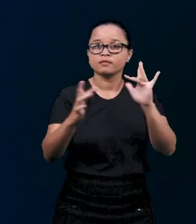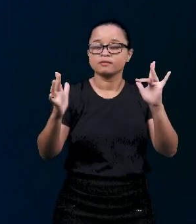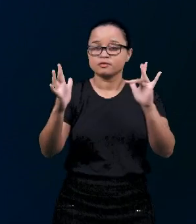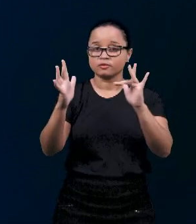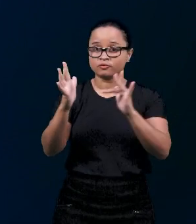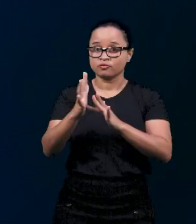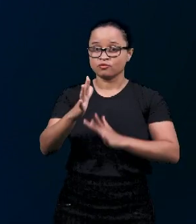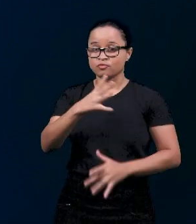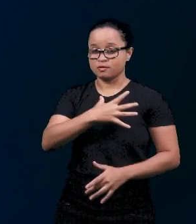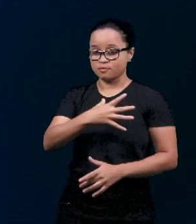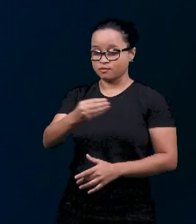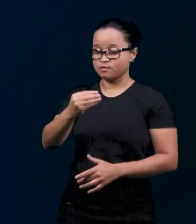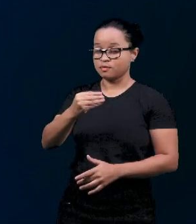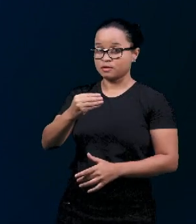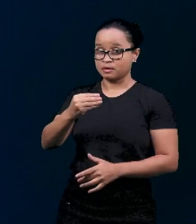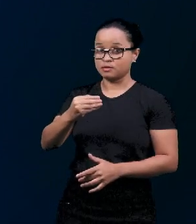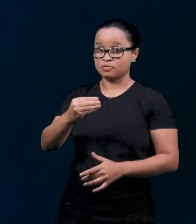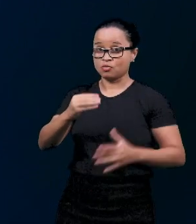péchés. »